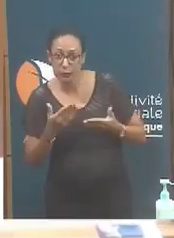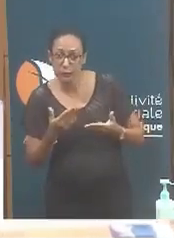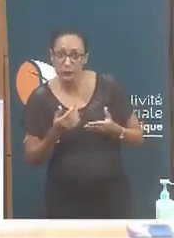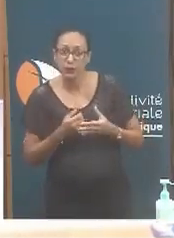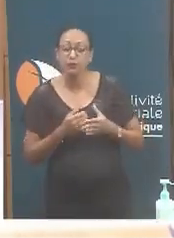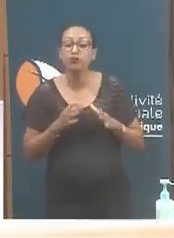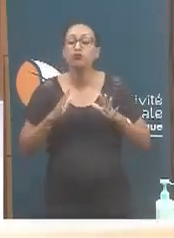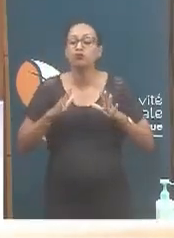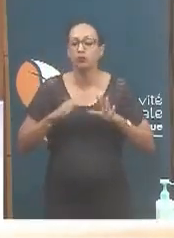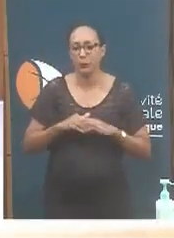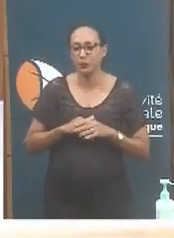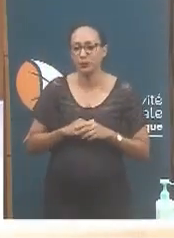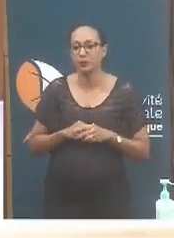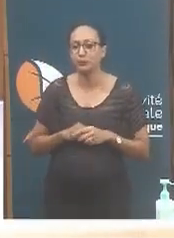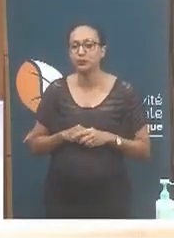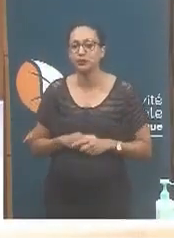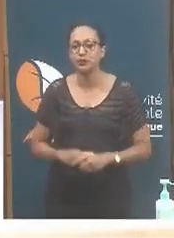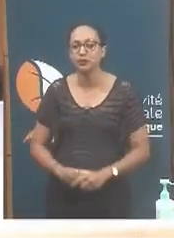Bien.